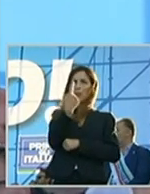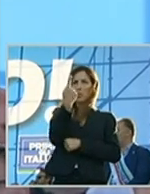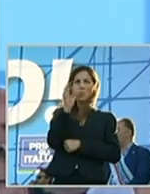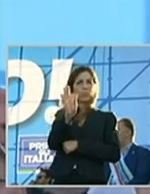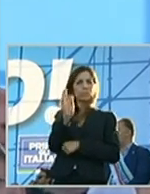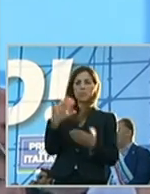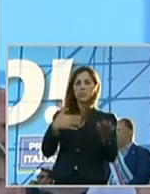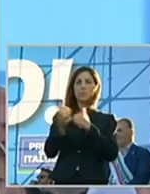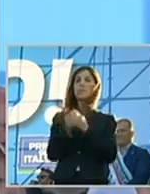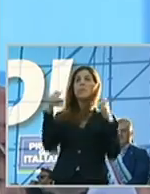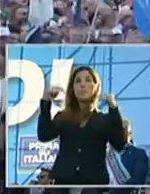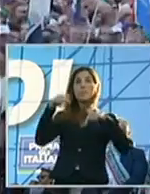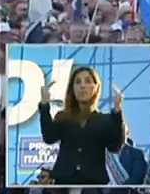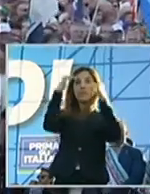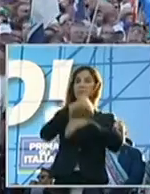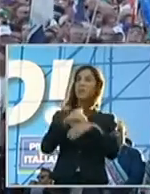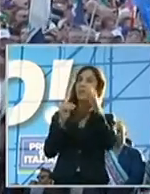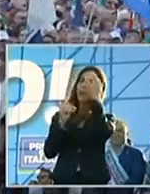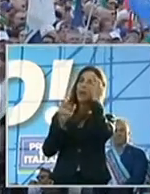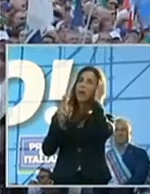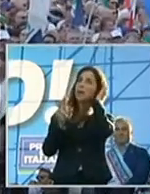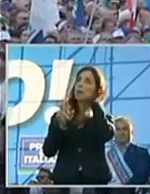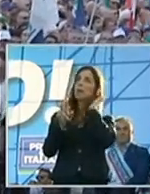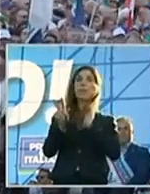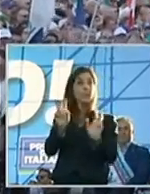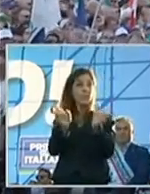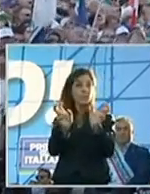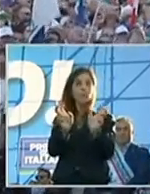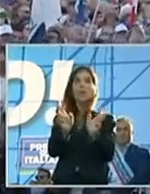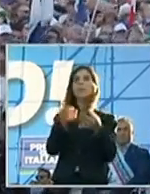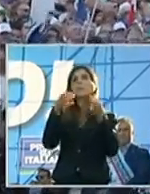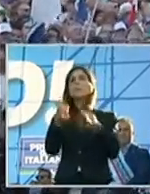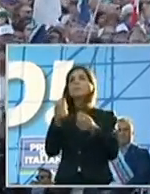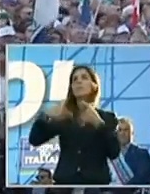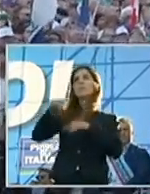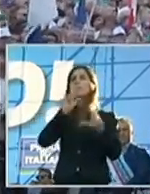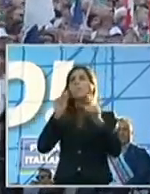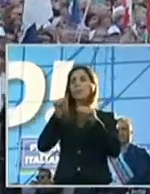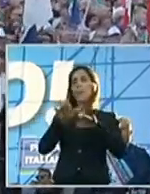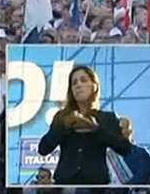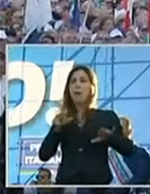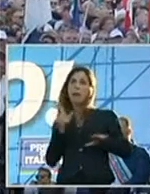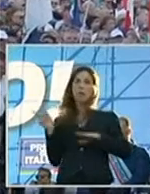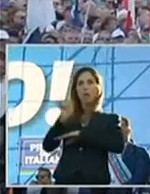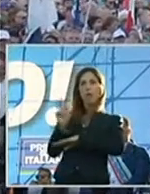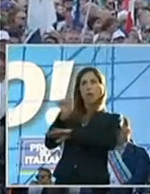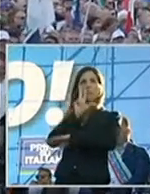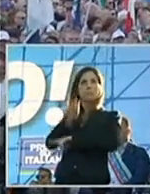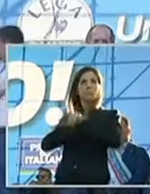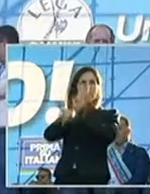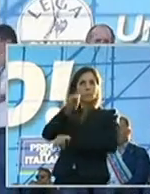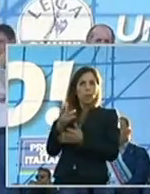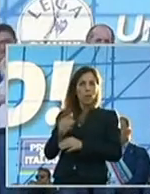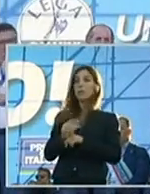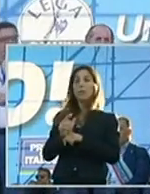ai telegiornali non bisognerà parlare tanto di quello che abbiamo detto su questo palco, ma quello che